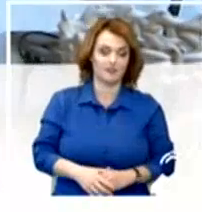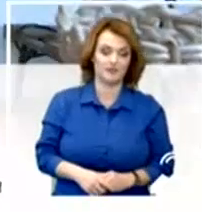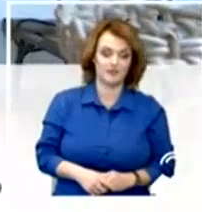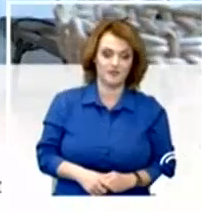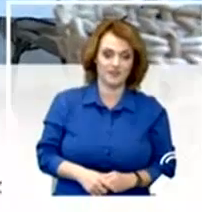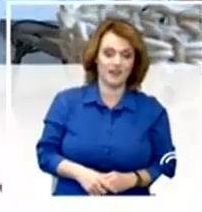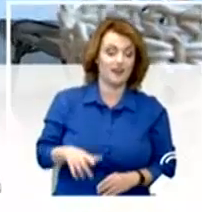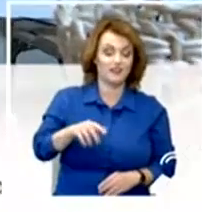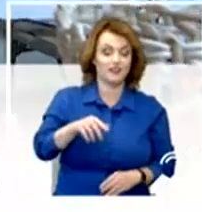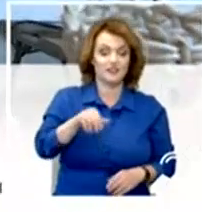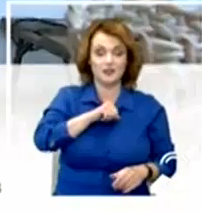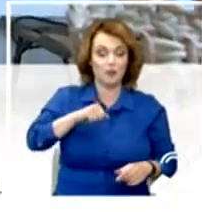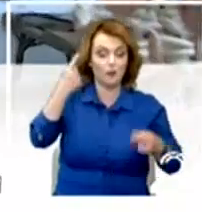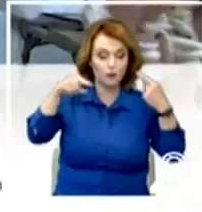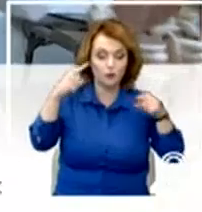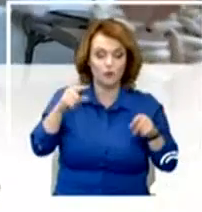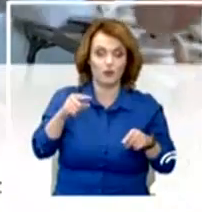diferite tehnici de a împleti